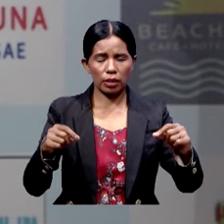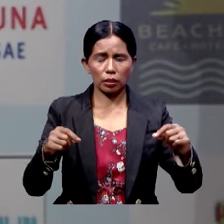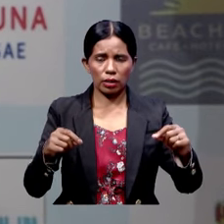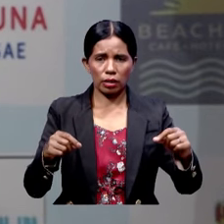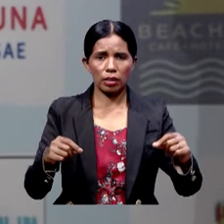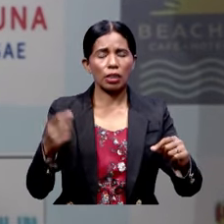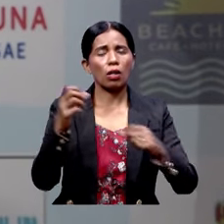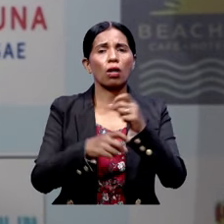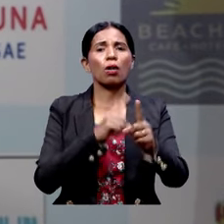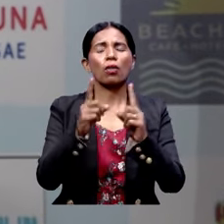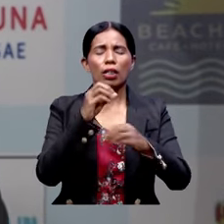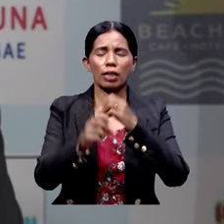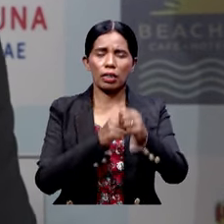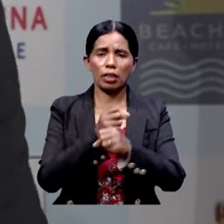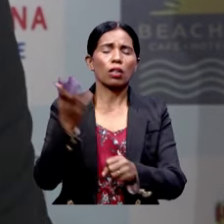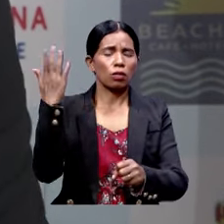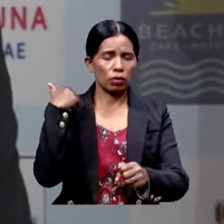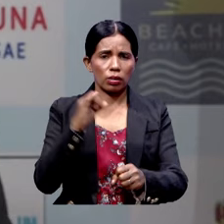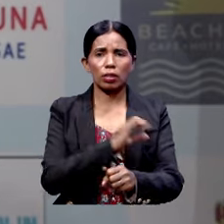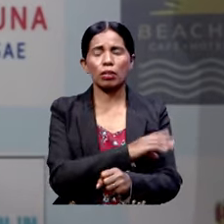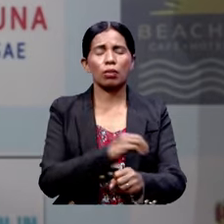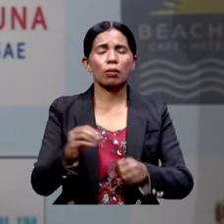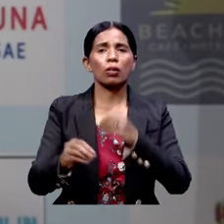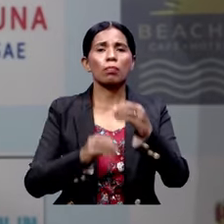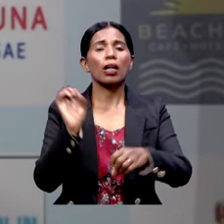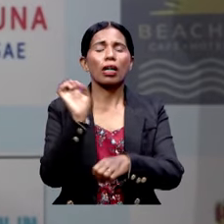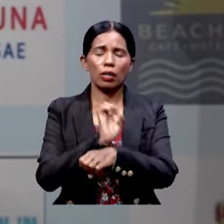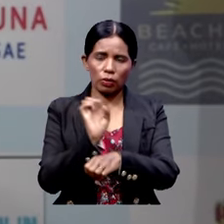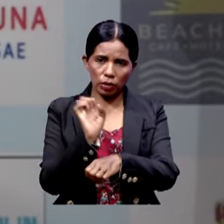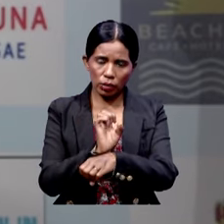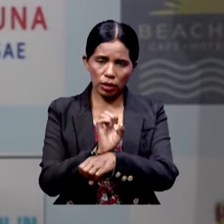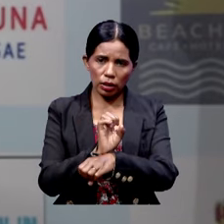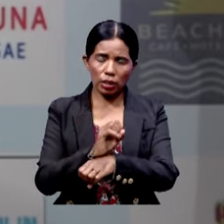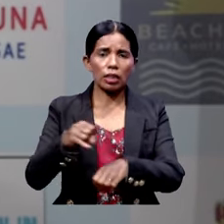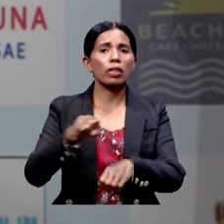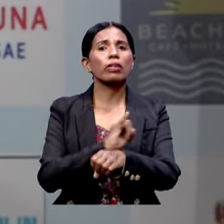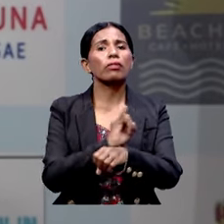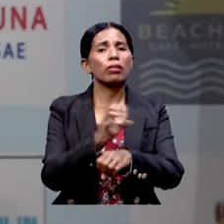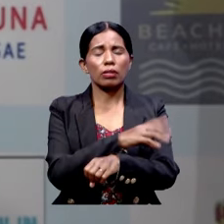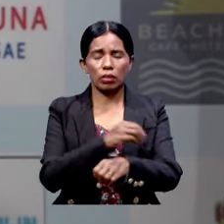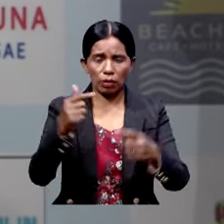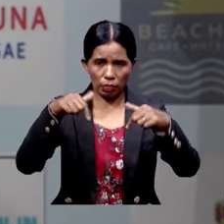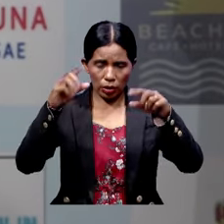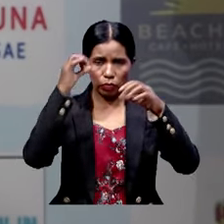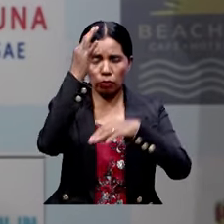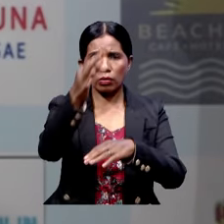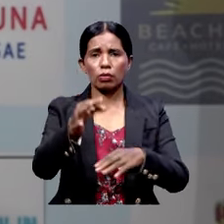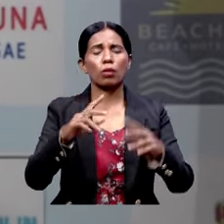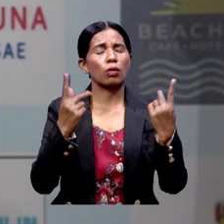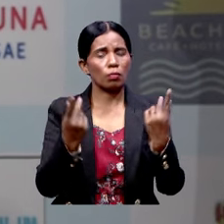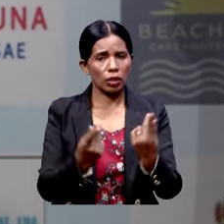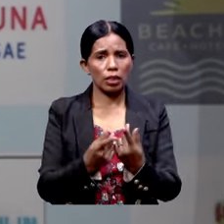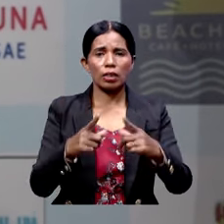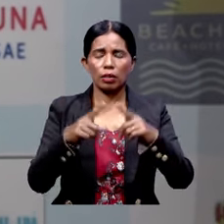kau tu keluar. Ilu atau force ya area ekonomi, investment serba maksimal di futuro, empresa atau kompanyia Jepunis